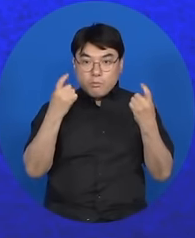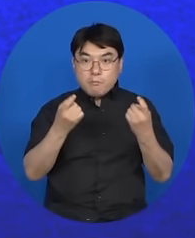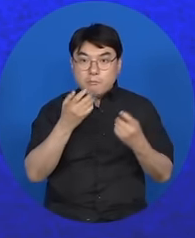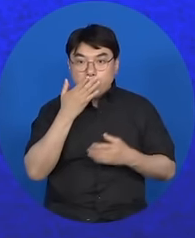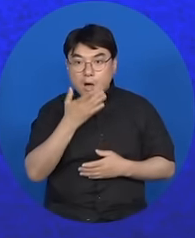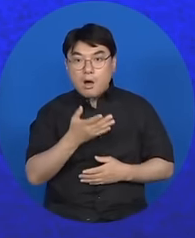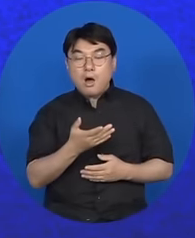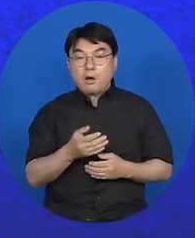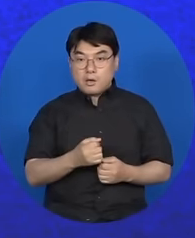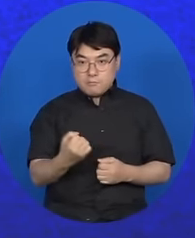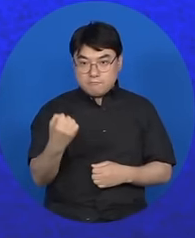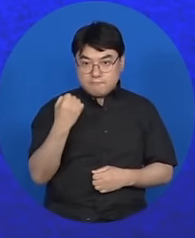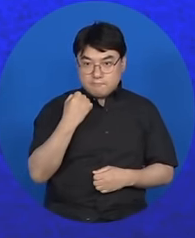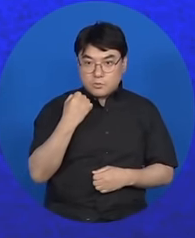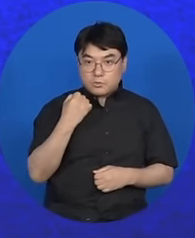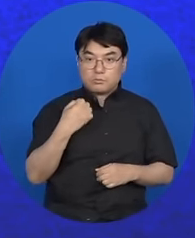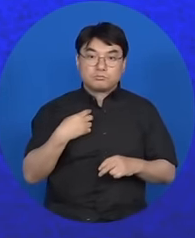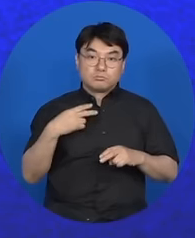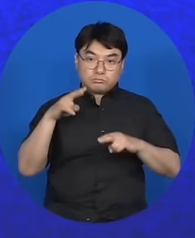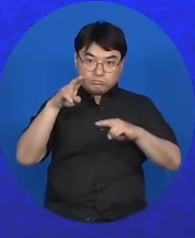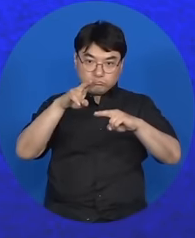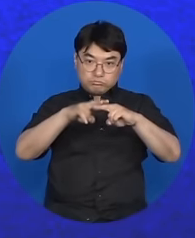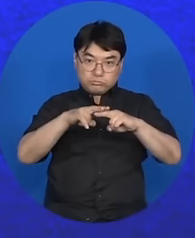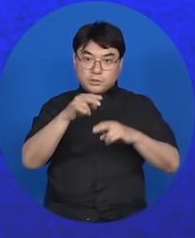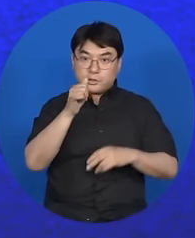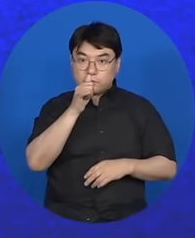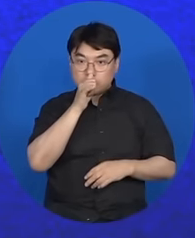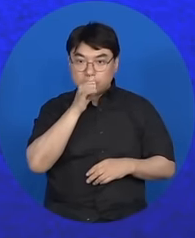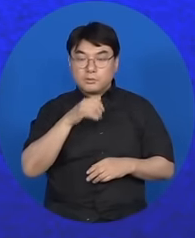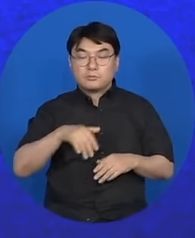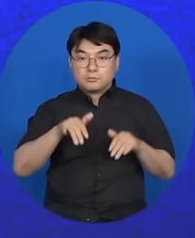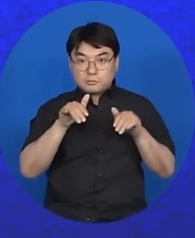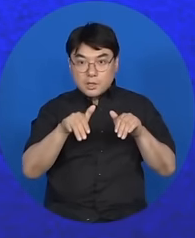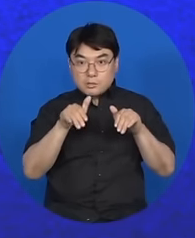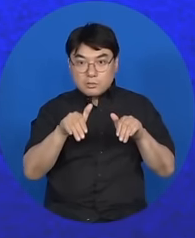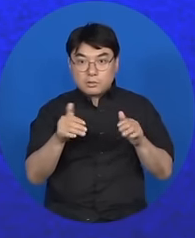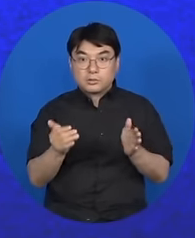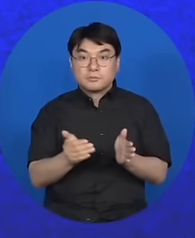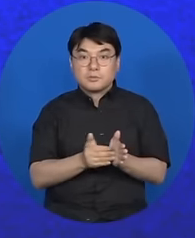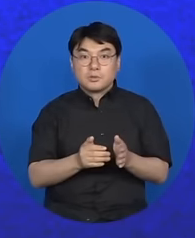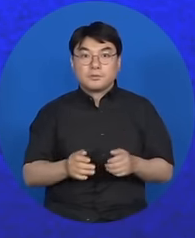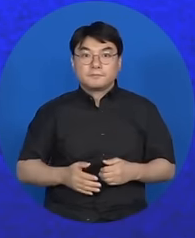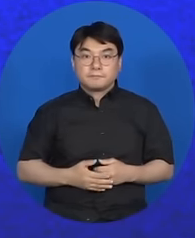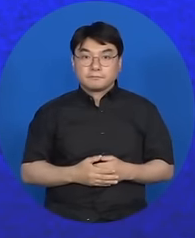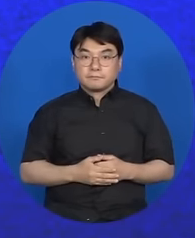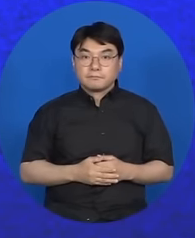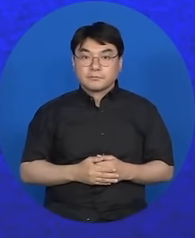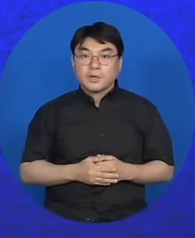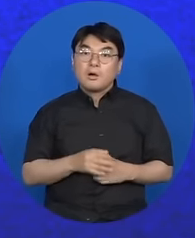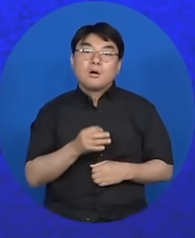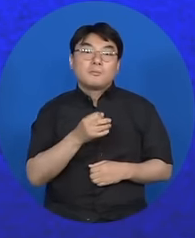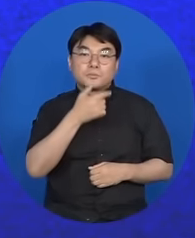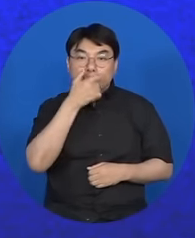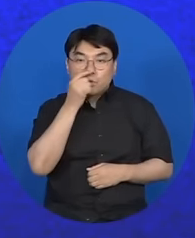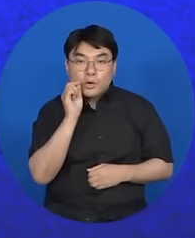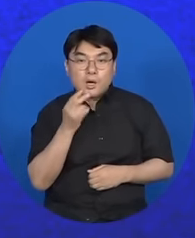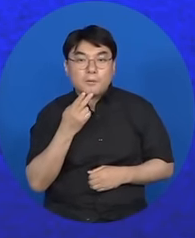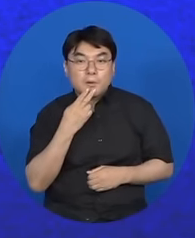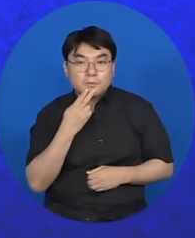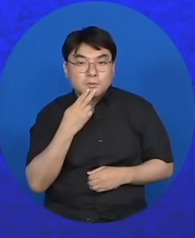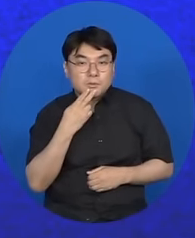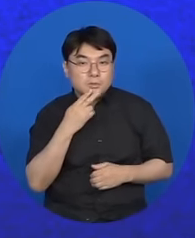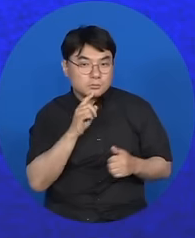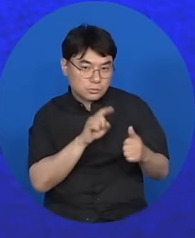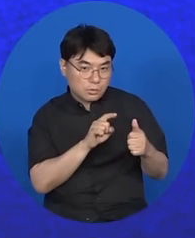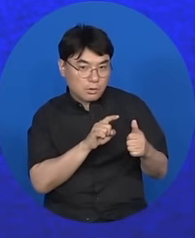수 있는 지위에 있었던 사람이 이 넷이였습니다. 어떻게 보면 전혀 부족함이 없어 보이는 그가